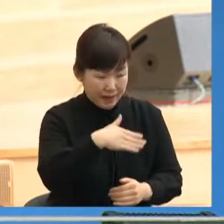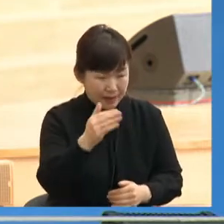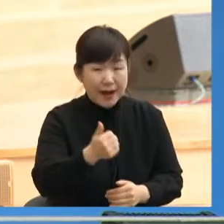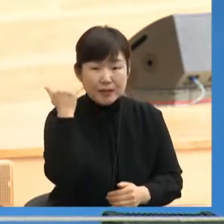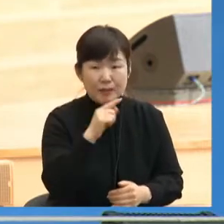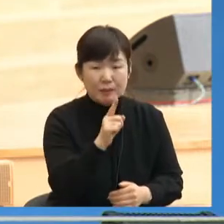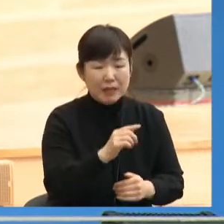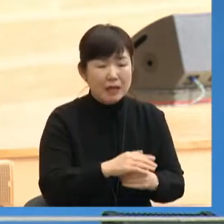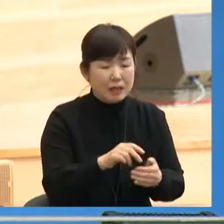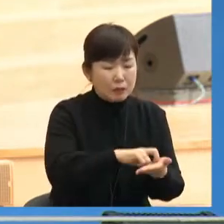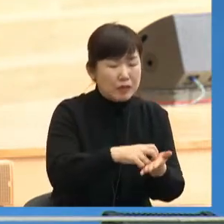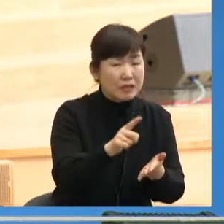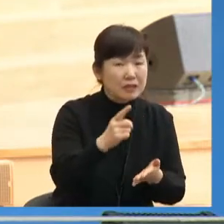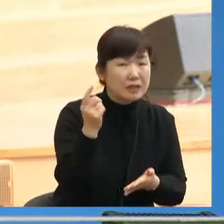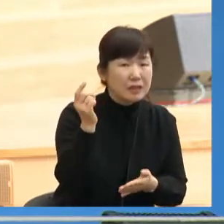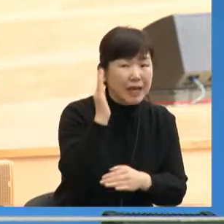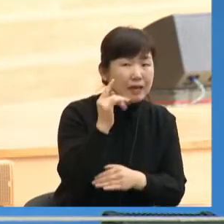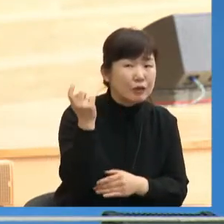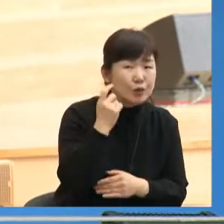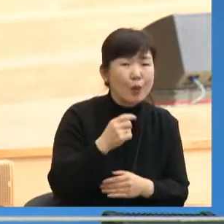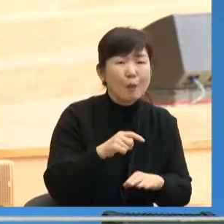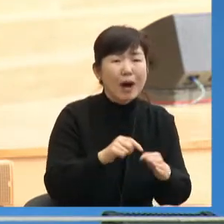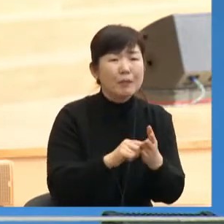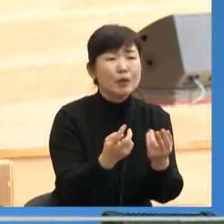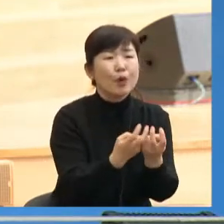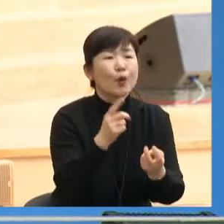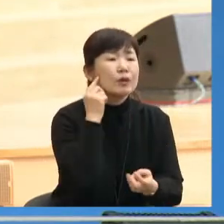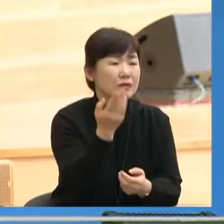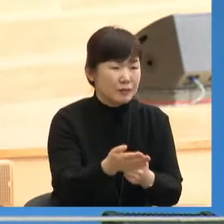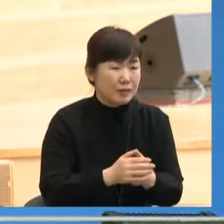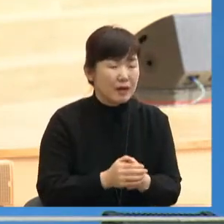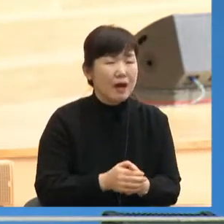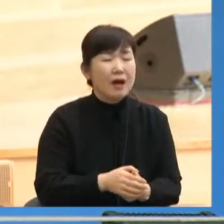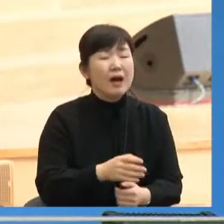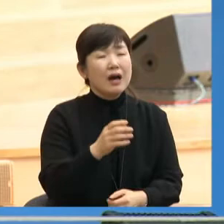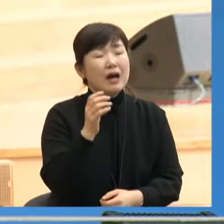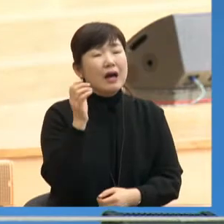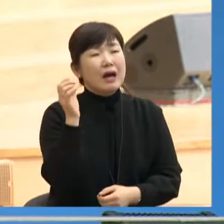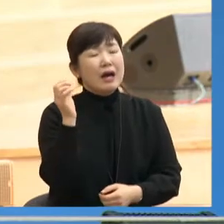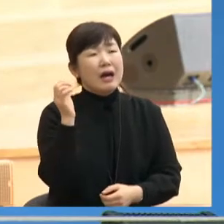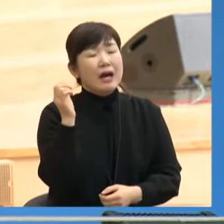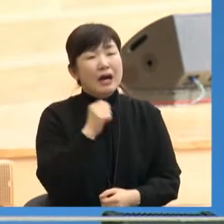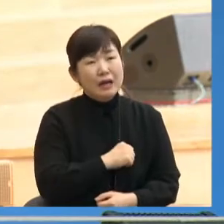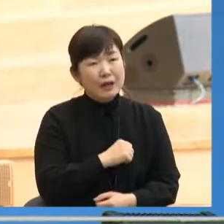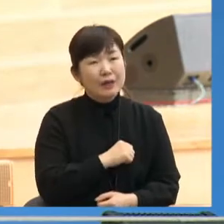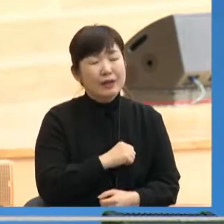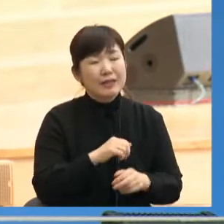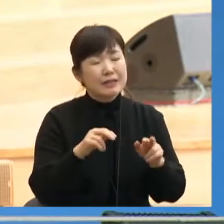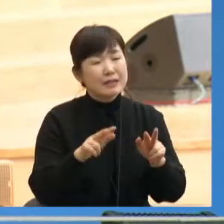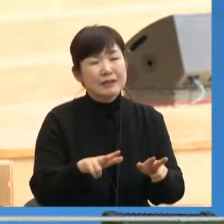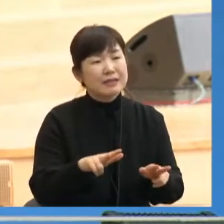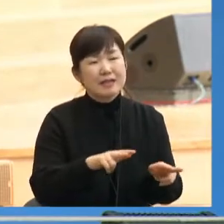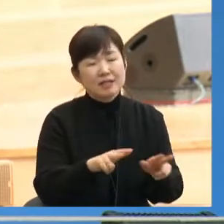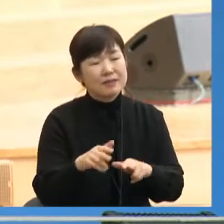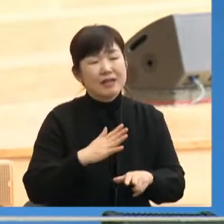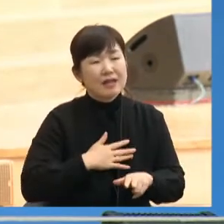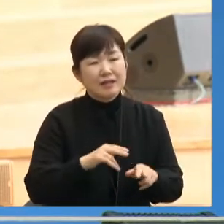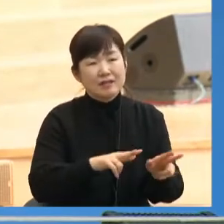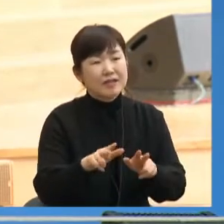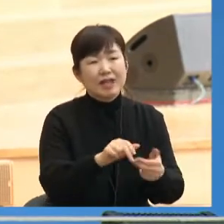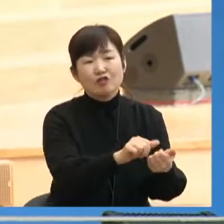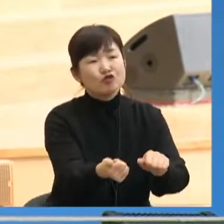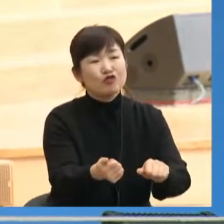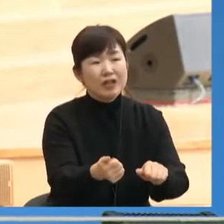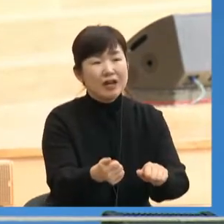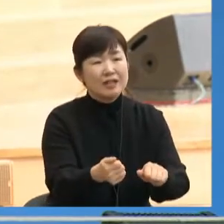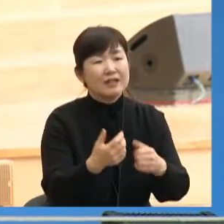말을 들었던 므비보셋의 여러분 심정이 어땠을까요? 아, 이제 그때가 왔네. 내가 죽을 날이 왔구나. 그런